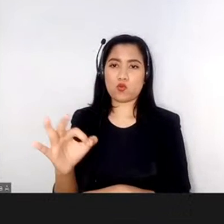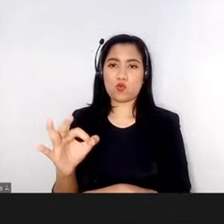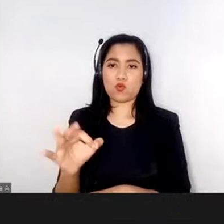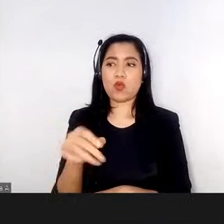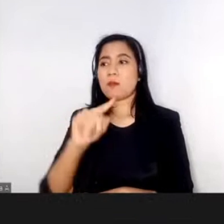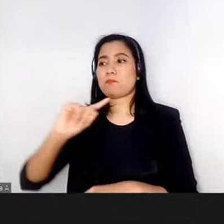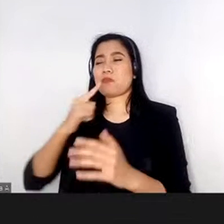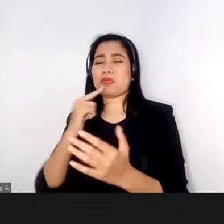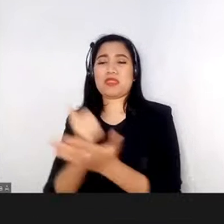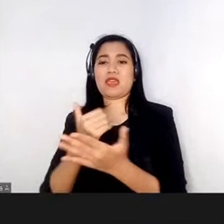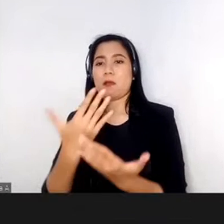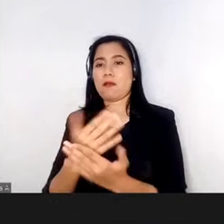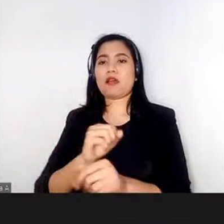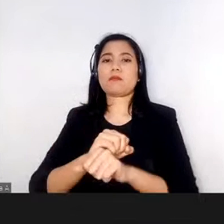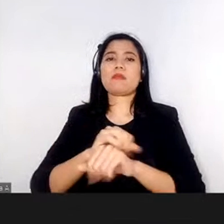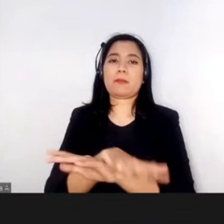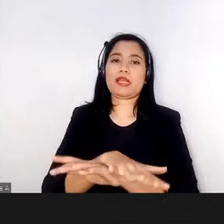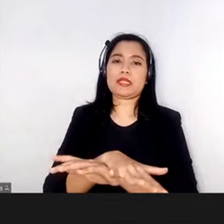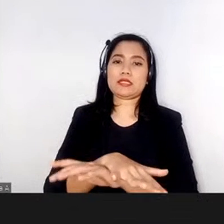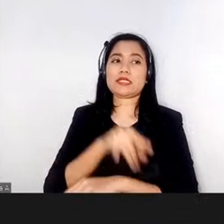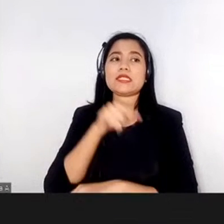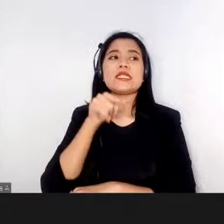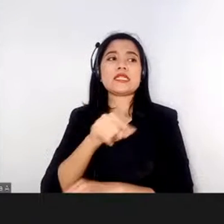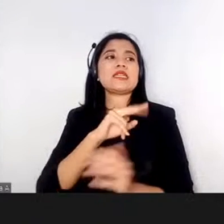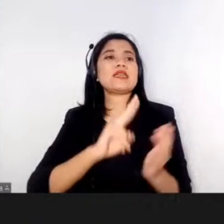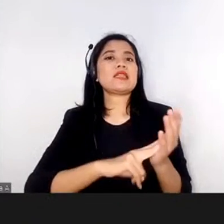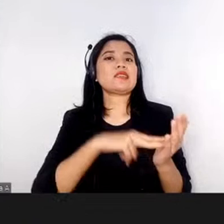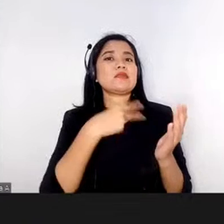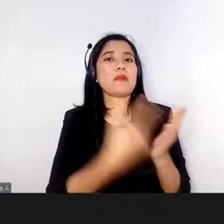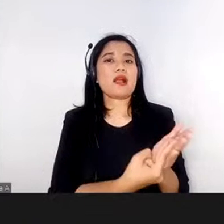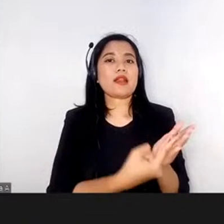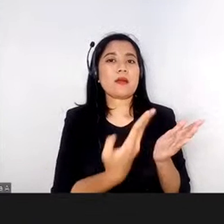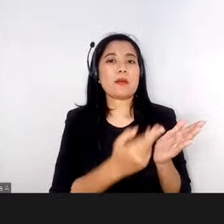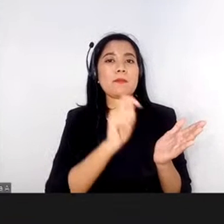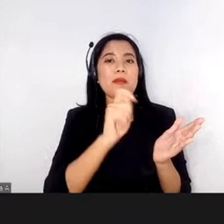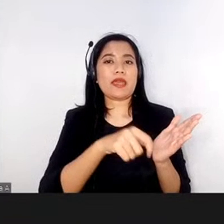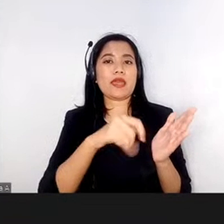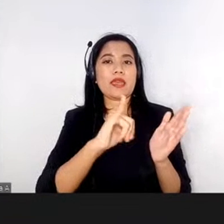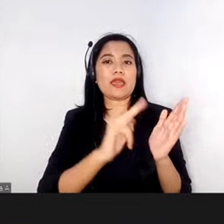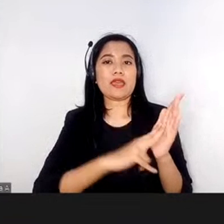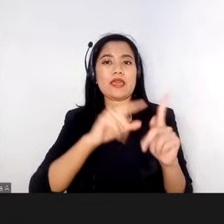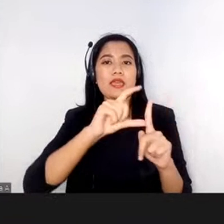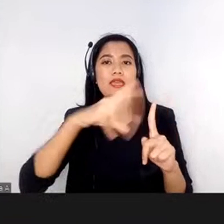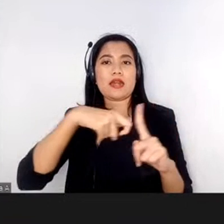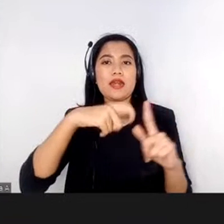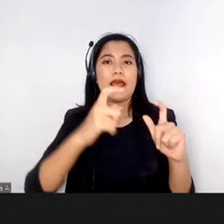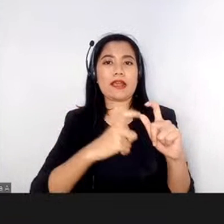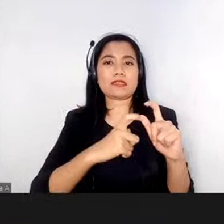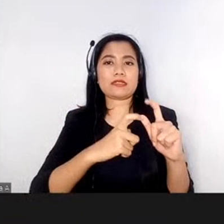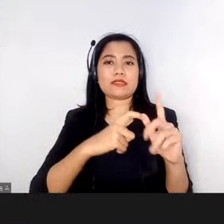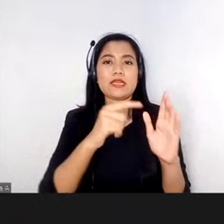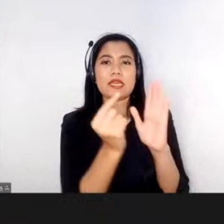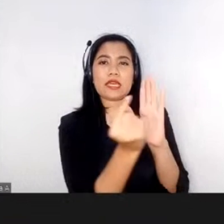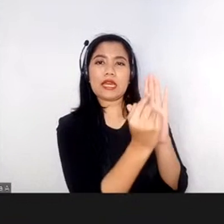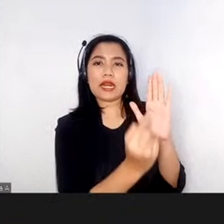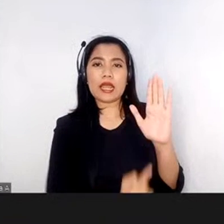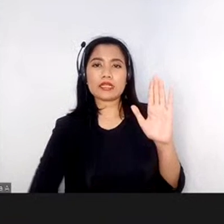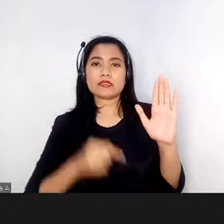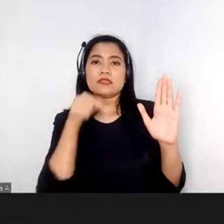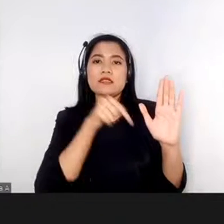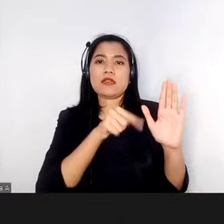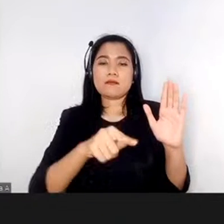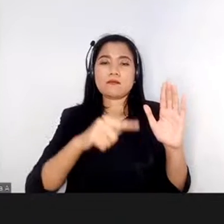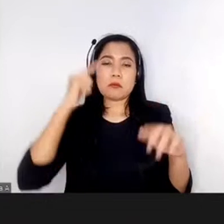dan ini kemudian diterjemahkan e melalui indeks Dan ini menjadi alat di mana pemerintah menggunakan proses mereka